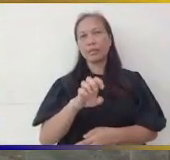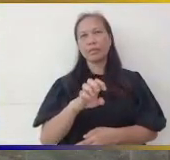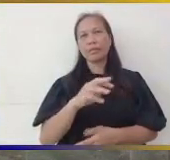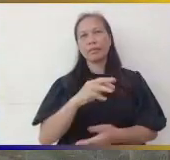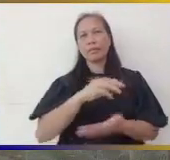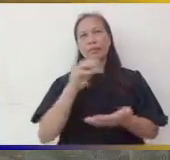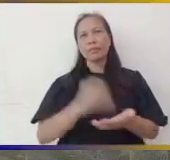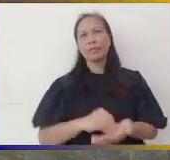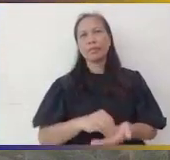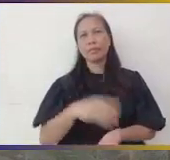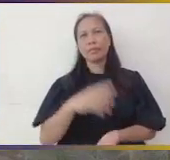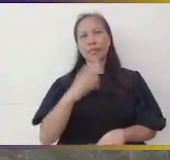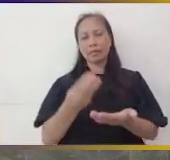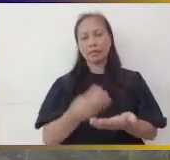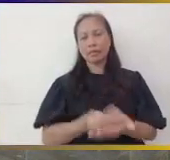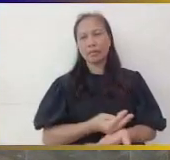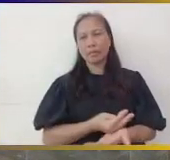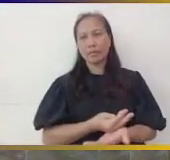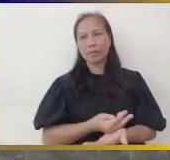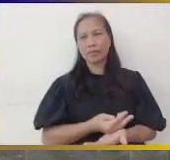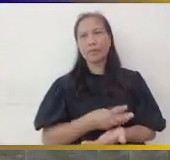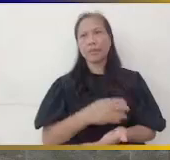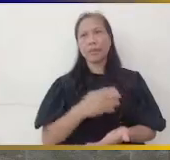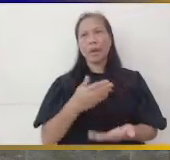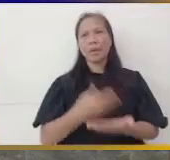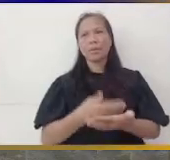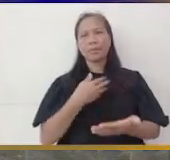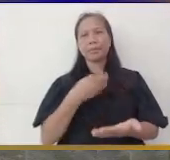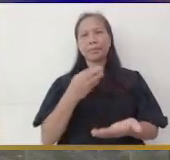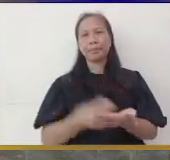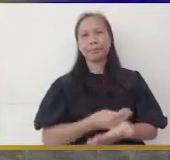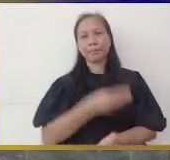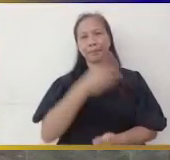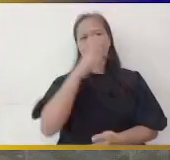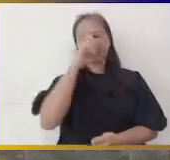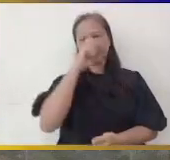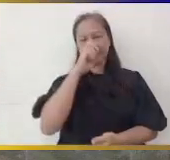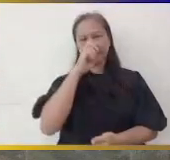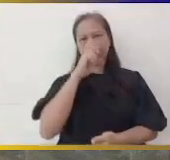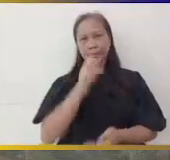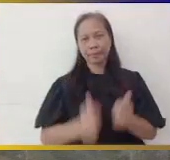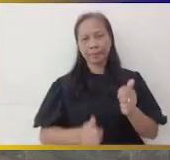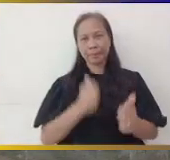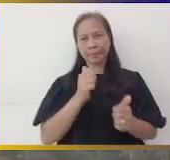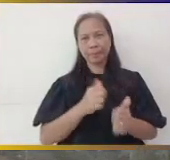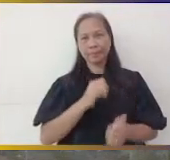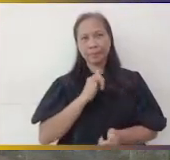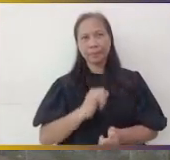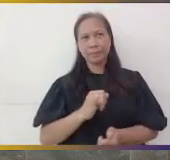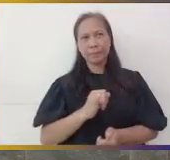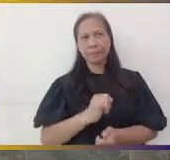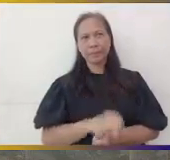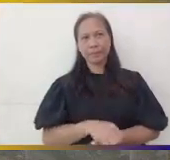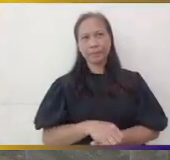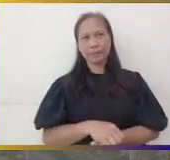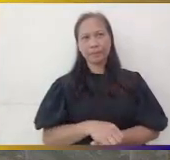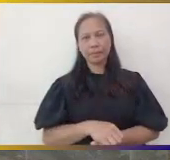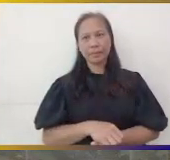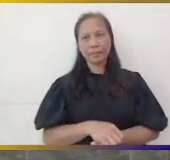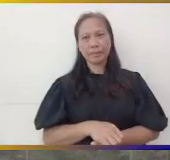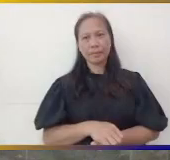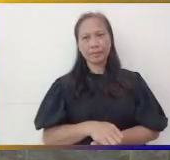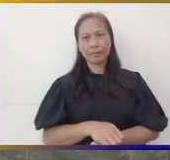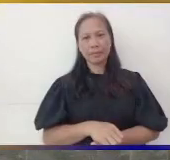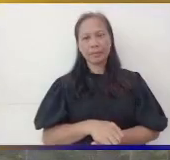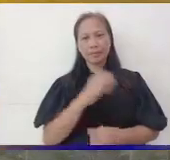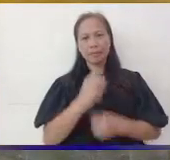you see bago pumasok sa modern age mga kapatid which is the the the the Uh The